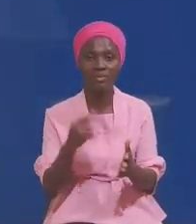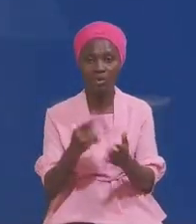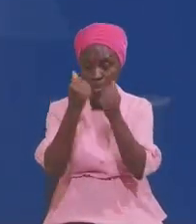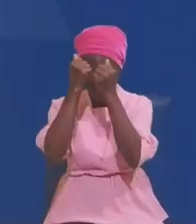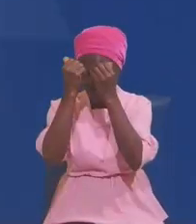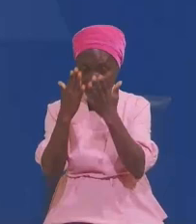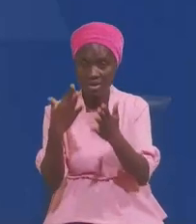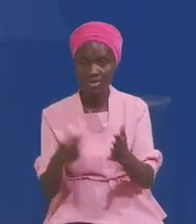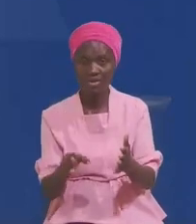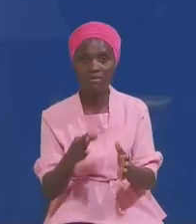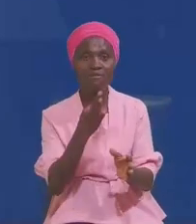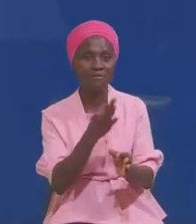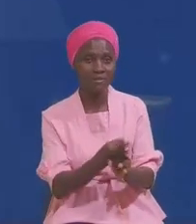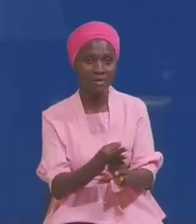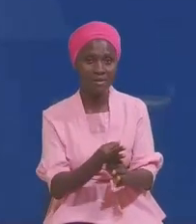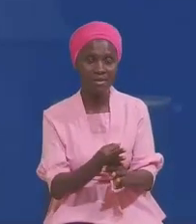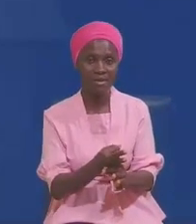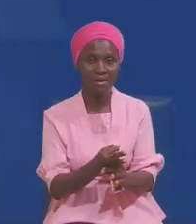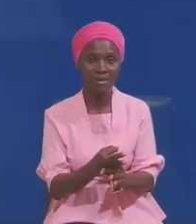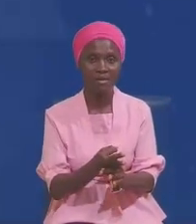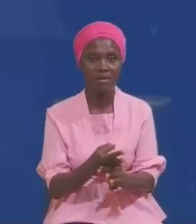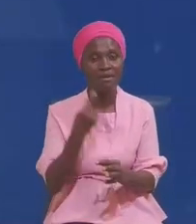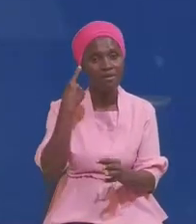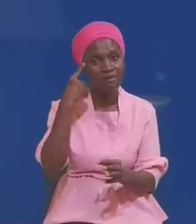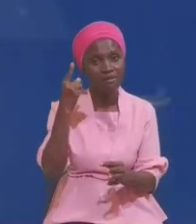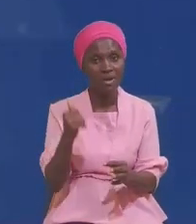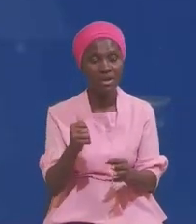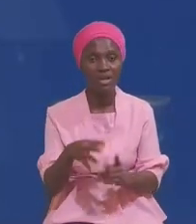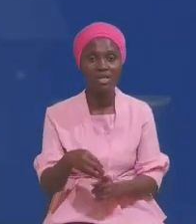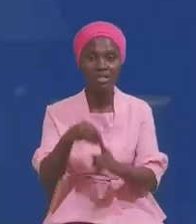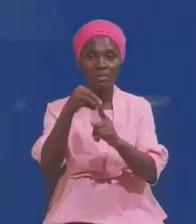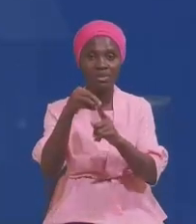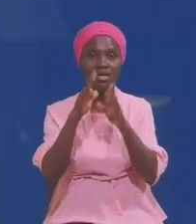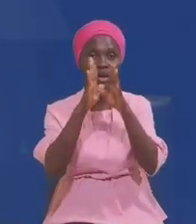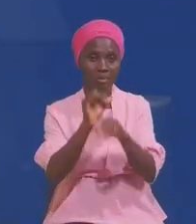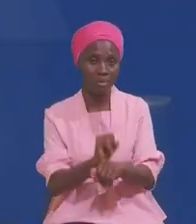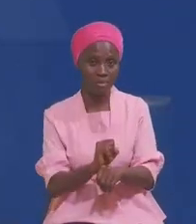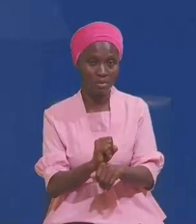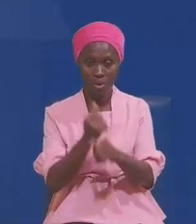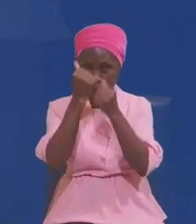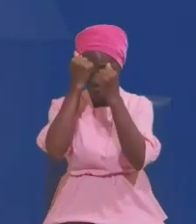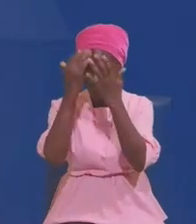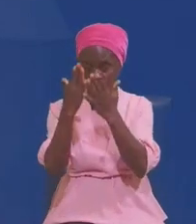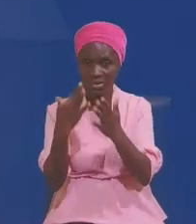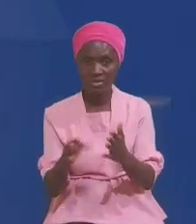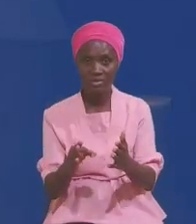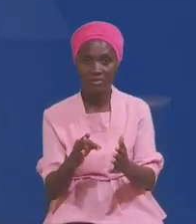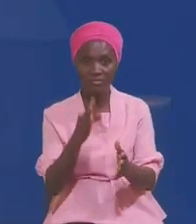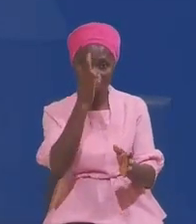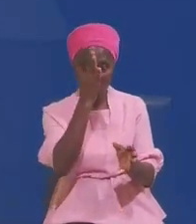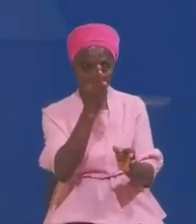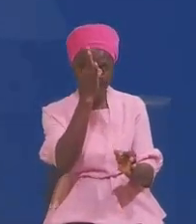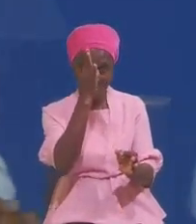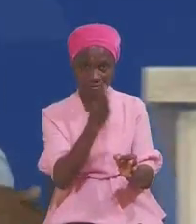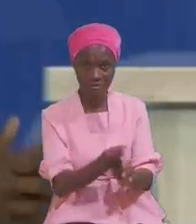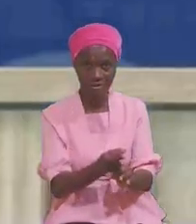spécial de l'obéissance de la foi. Le miracle spécial de l'obéissance de la